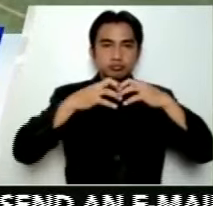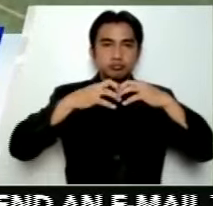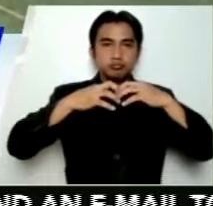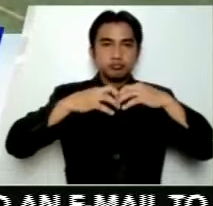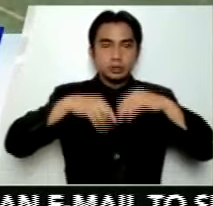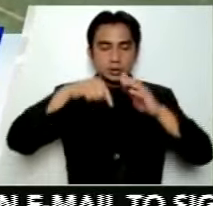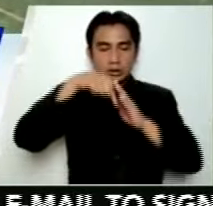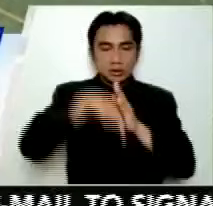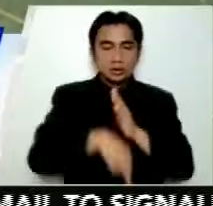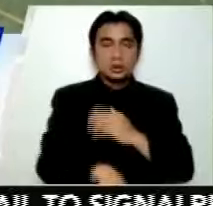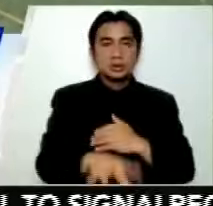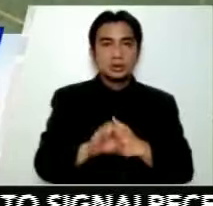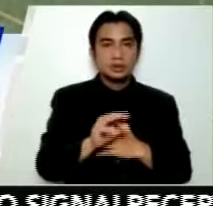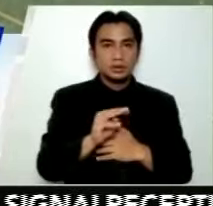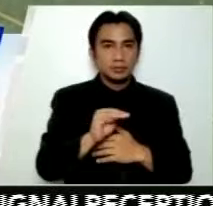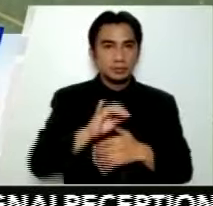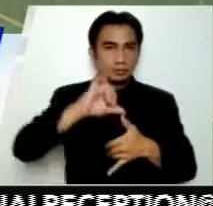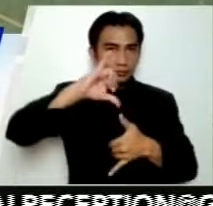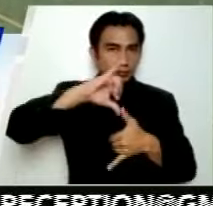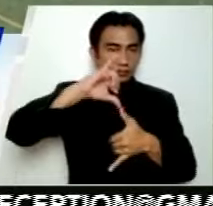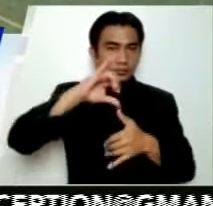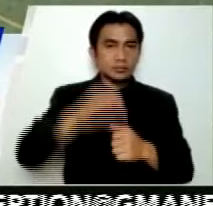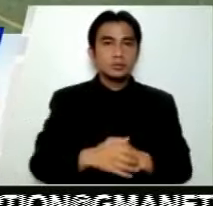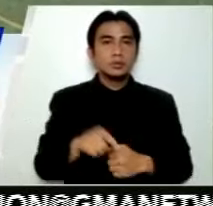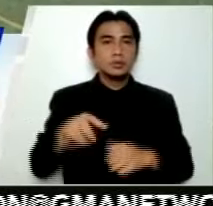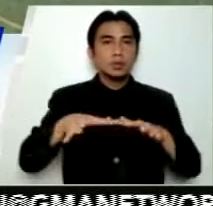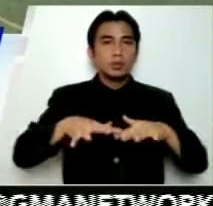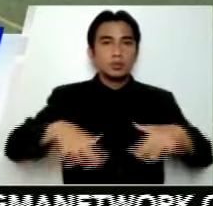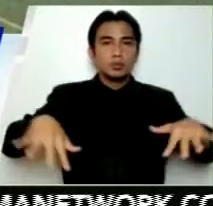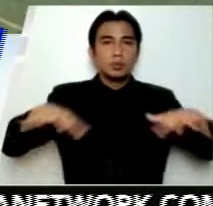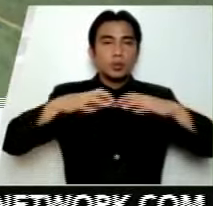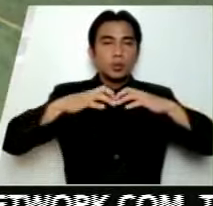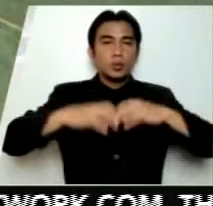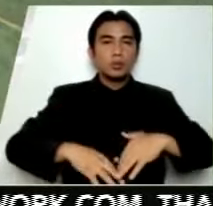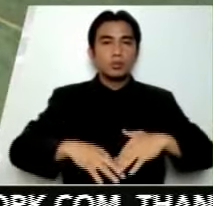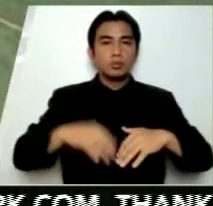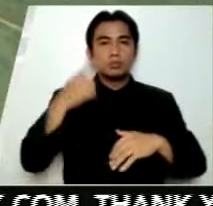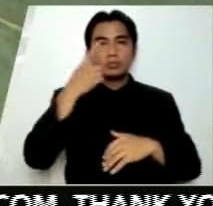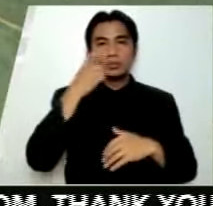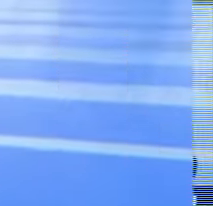metro ang sink hole ay idinulot raw ng pagguho ng limestone